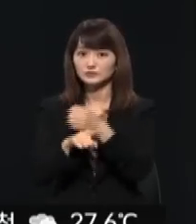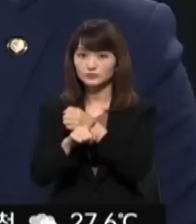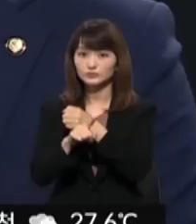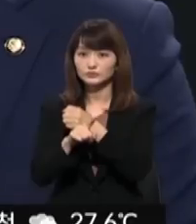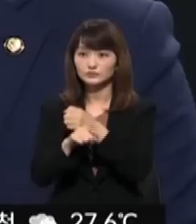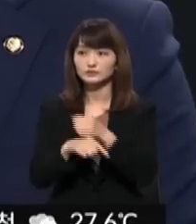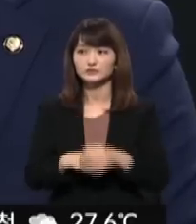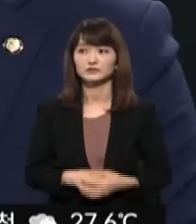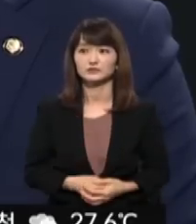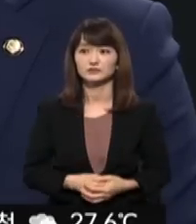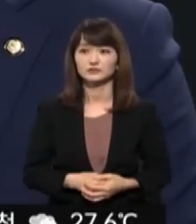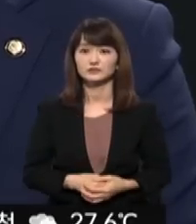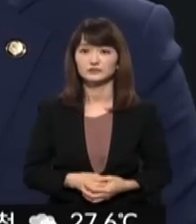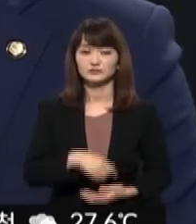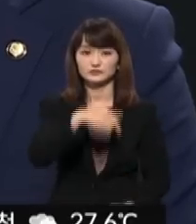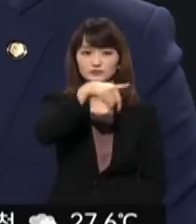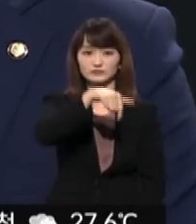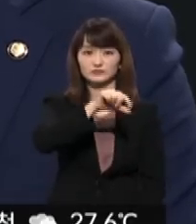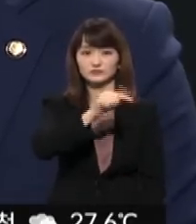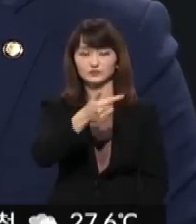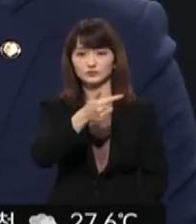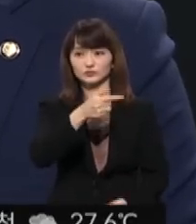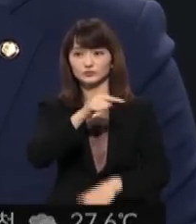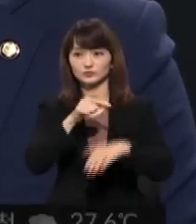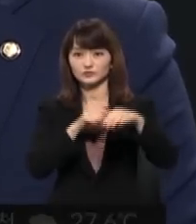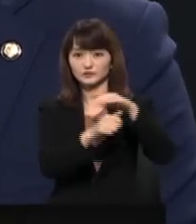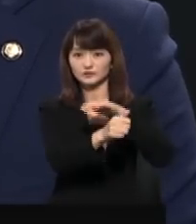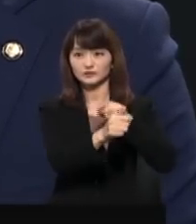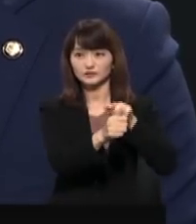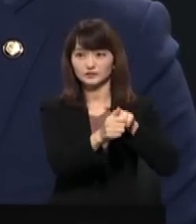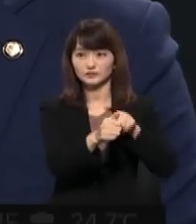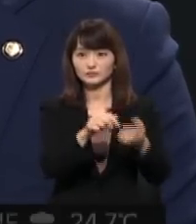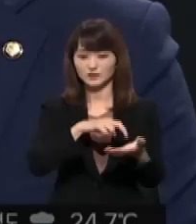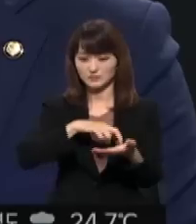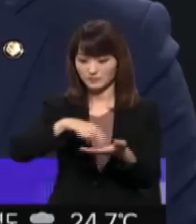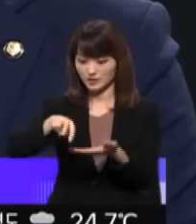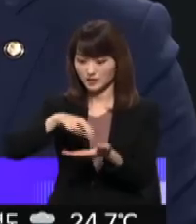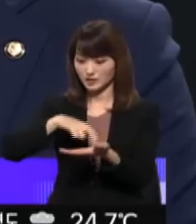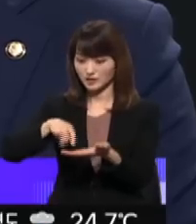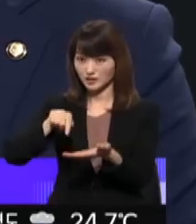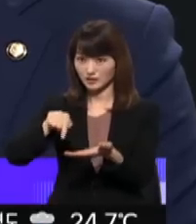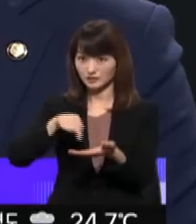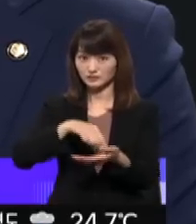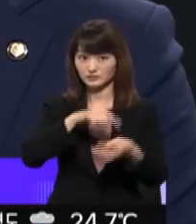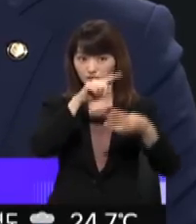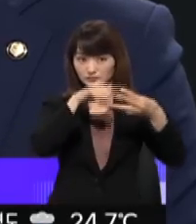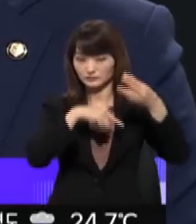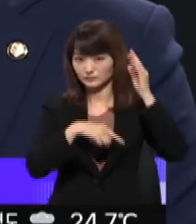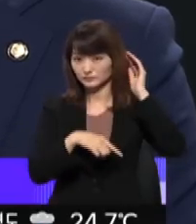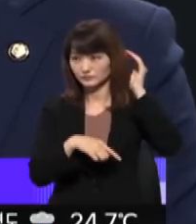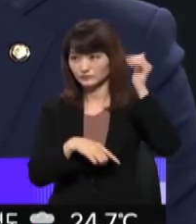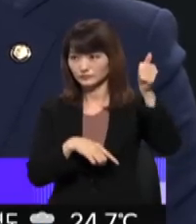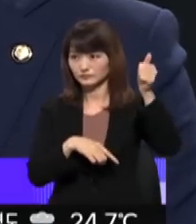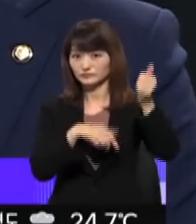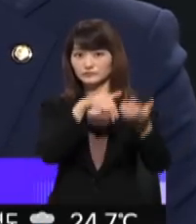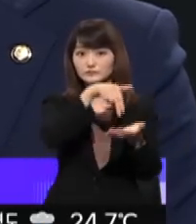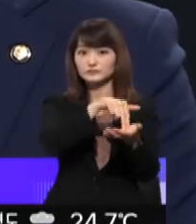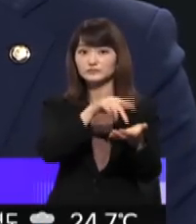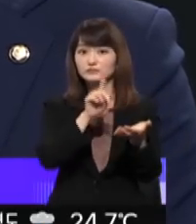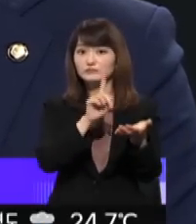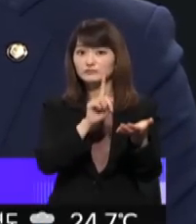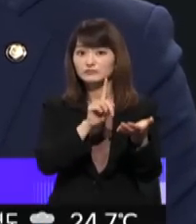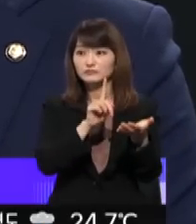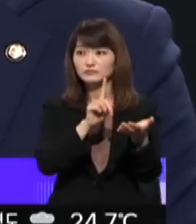뭐냐면 사실 그 권성동 대표의 문자 파동을 기억하시죠 그때 사실 윤석열 대통령의 입장이 어떤